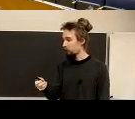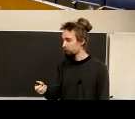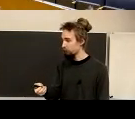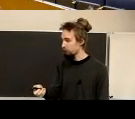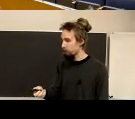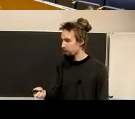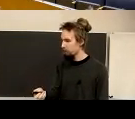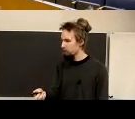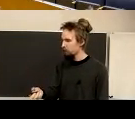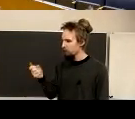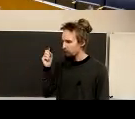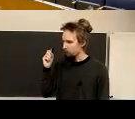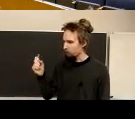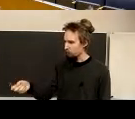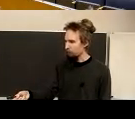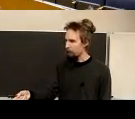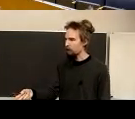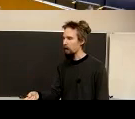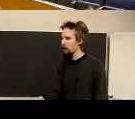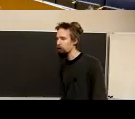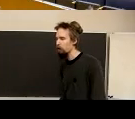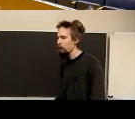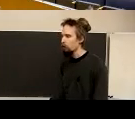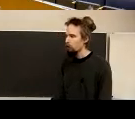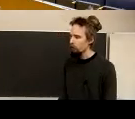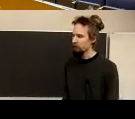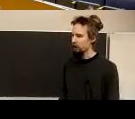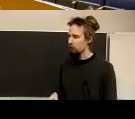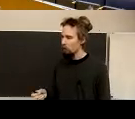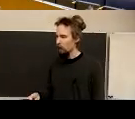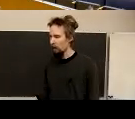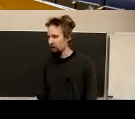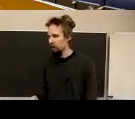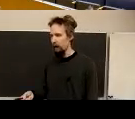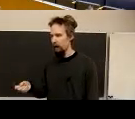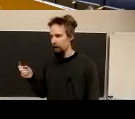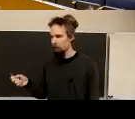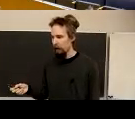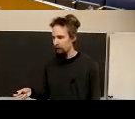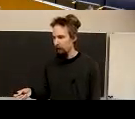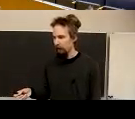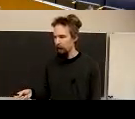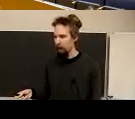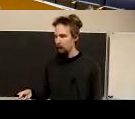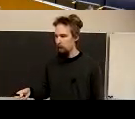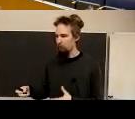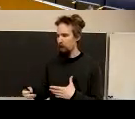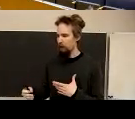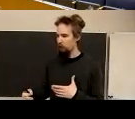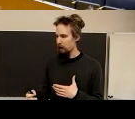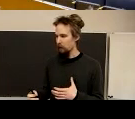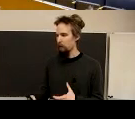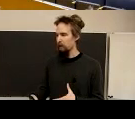paljon. Tässä on Murdochilta lainaus hyvyydestä ja kuolemasta, ja hän niin kuin väittää, että me